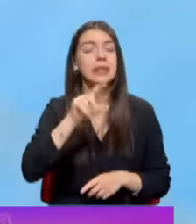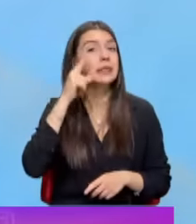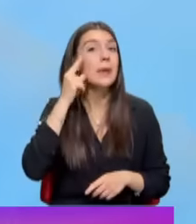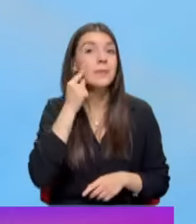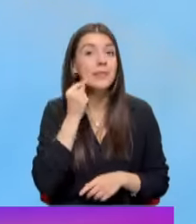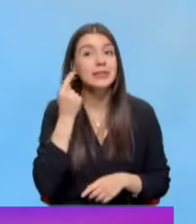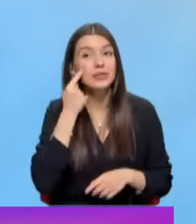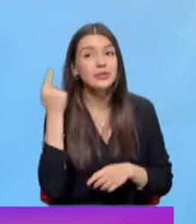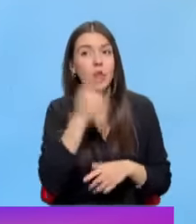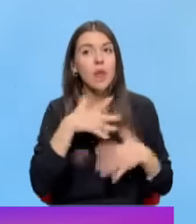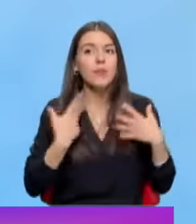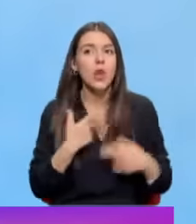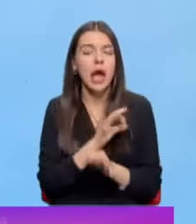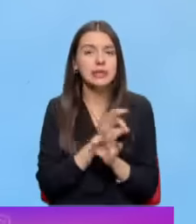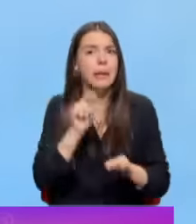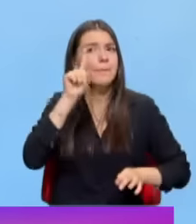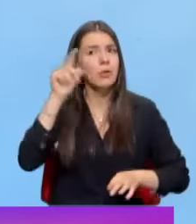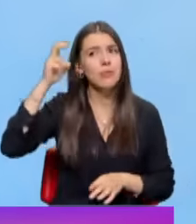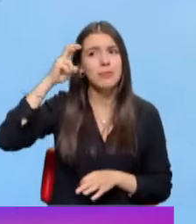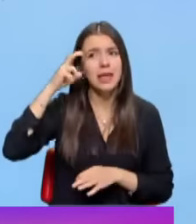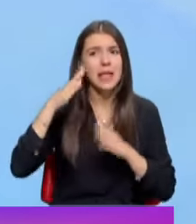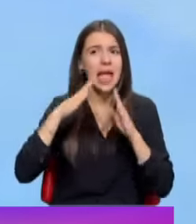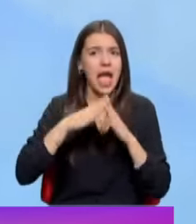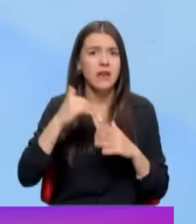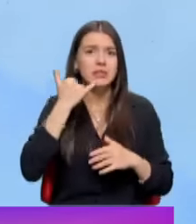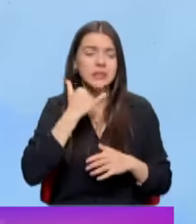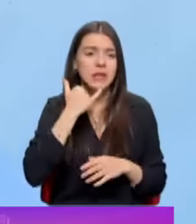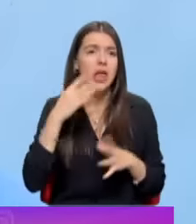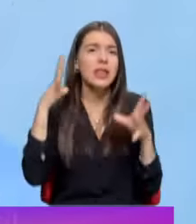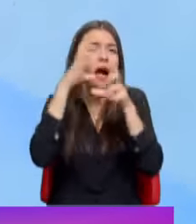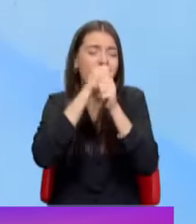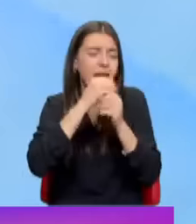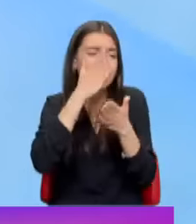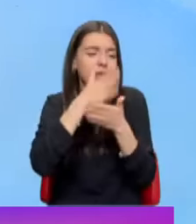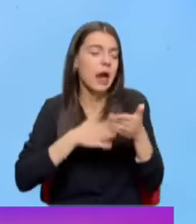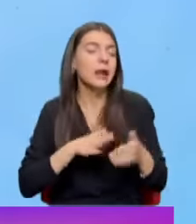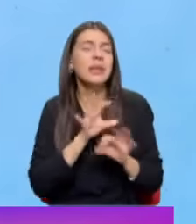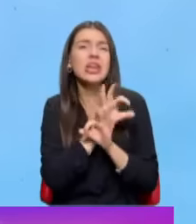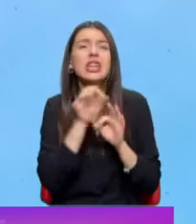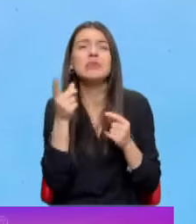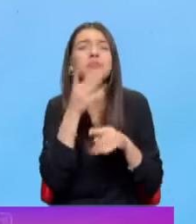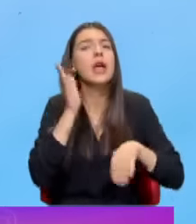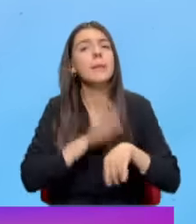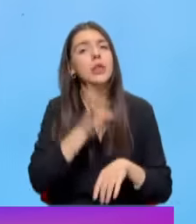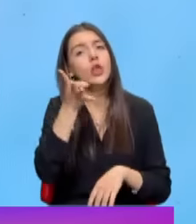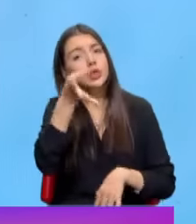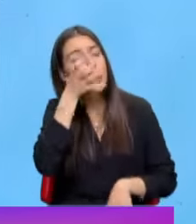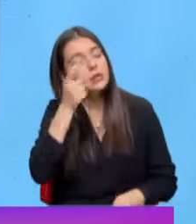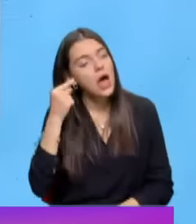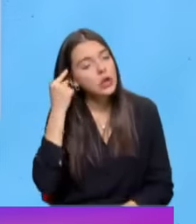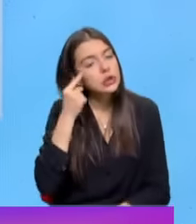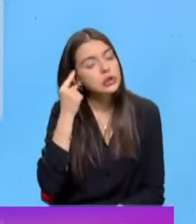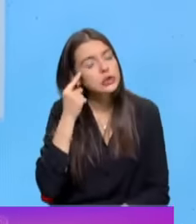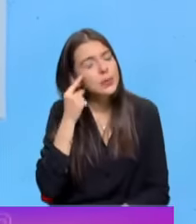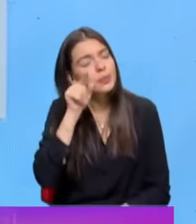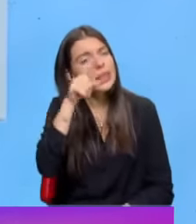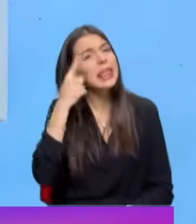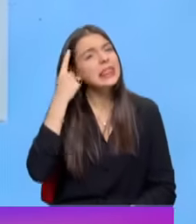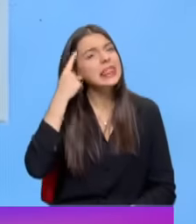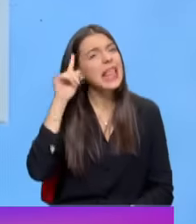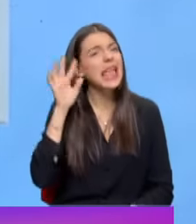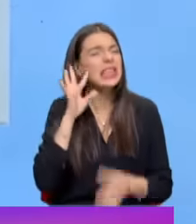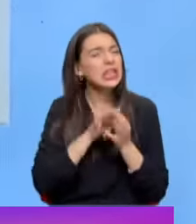moralsiz çıktım. Bir gün Manisa'da evin salonunda yarı karanlıkta oturdum ve hiçbir şey yapmadan 4 saat düşündüm. Bu tek kişilik bir